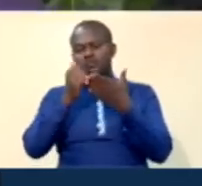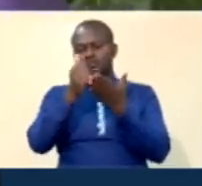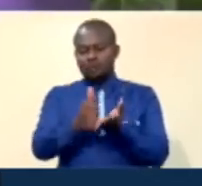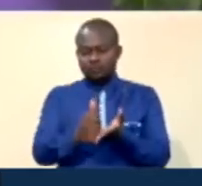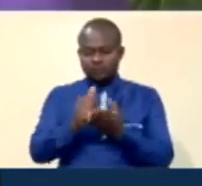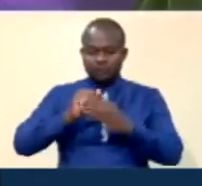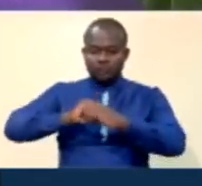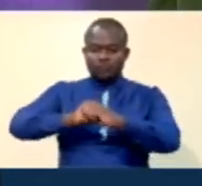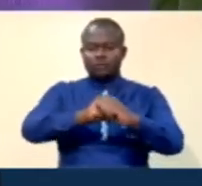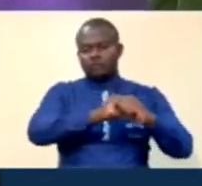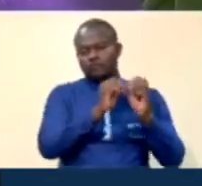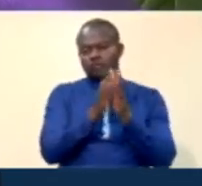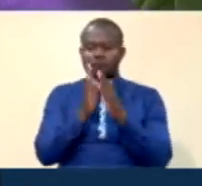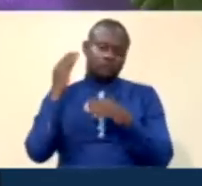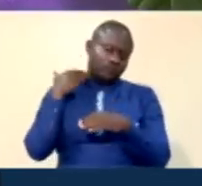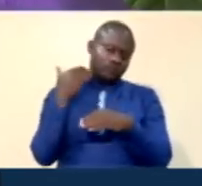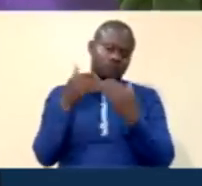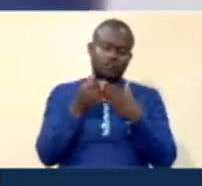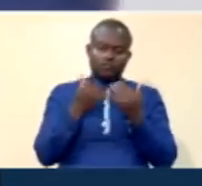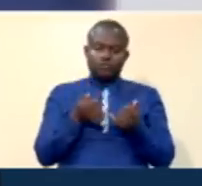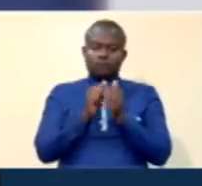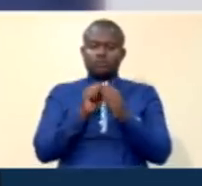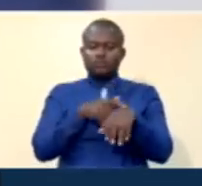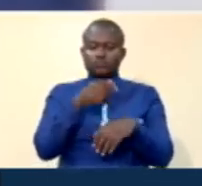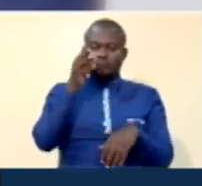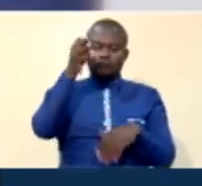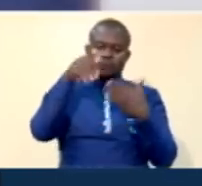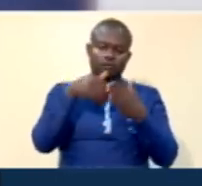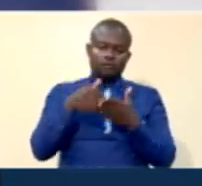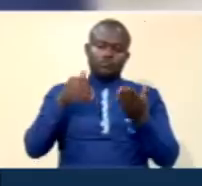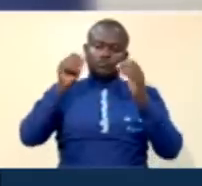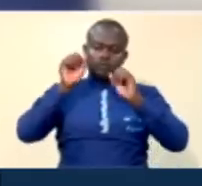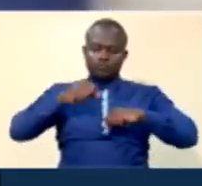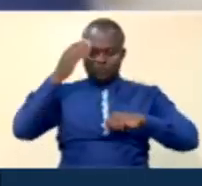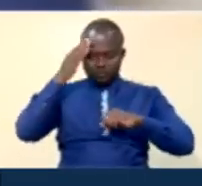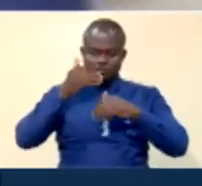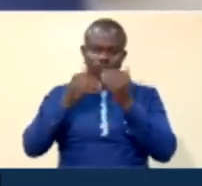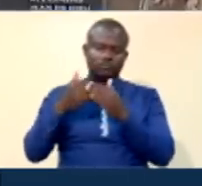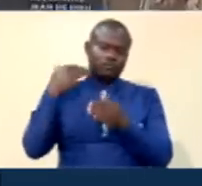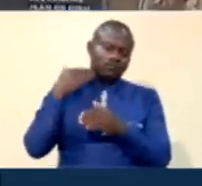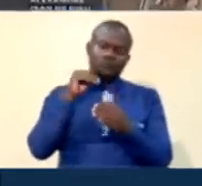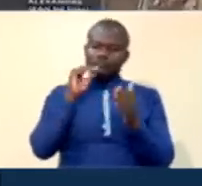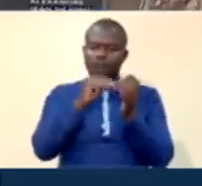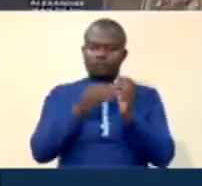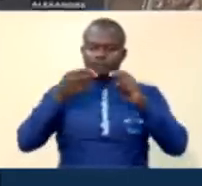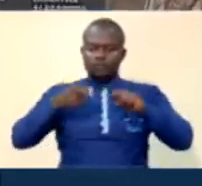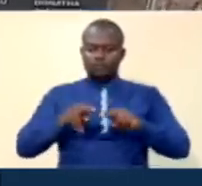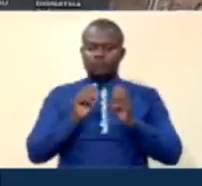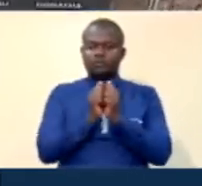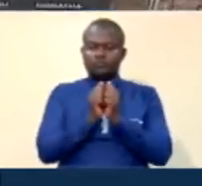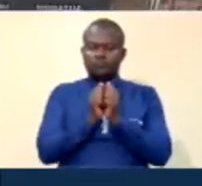kurushaho kubungabunga amateka ya Jenoside, abikigenda ndetse n'abigiye kizaza bakarushaho kuyamenya, bityo Jenoside ntihazagira ahandi yongera kuba ku